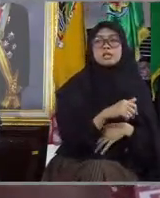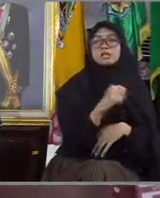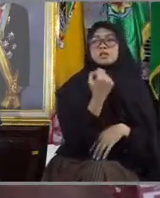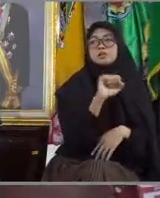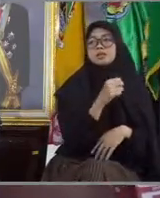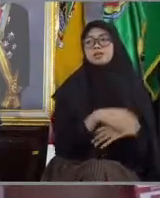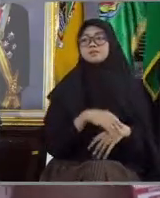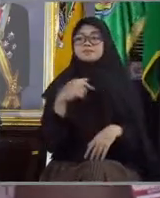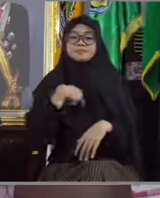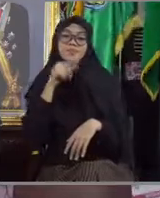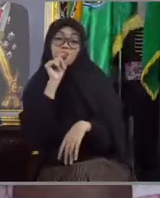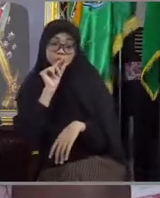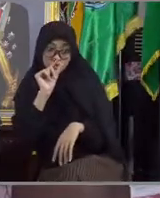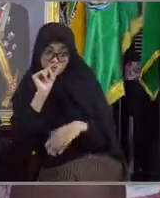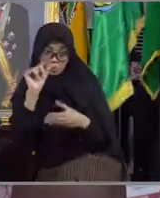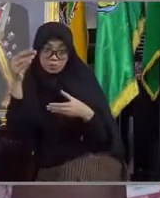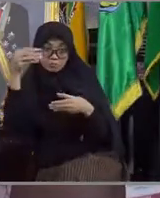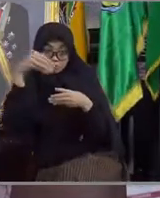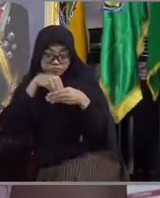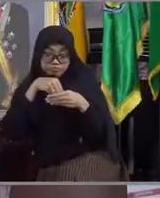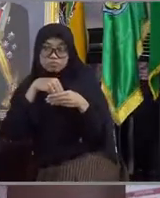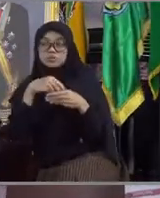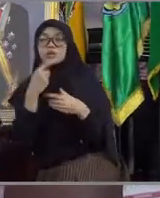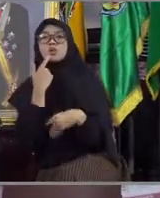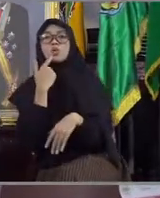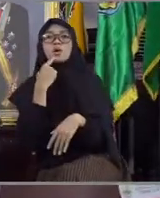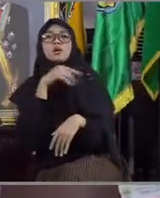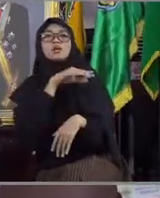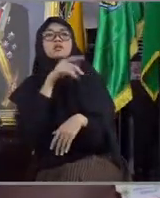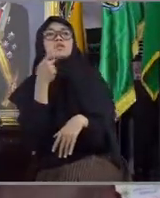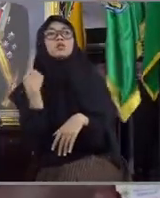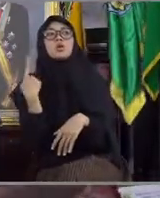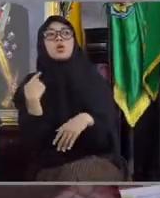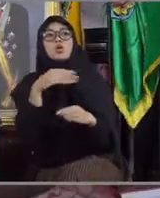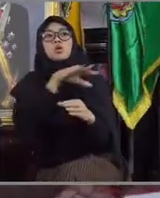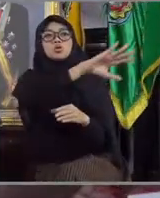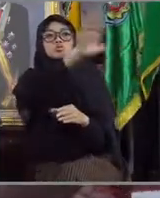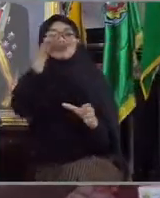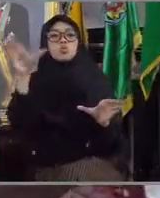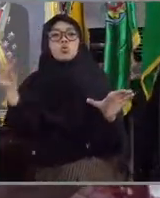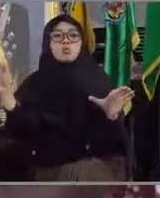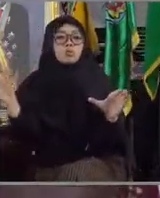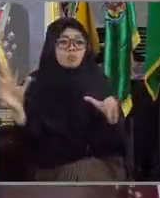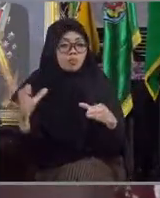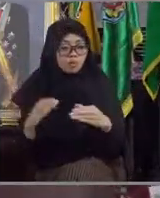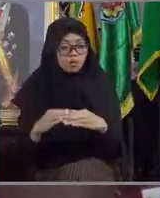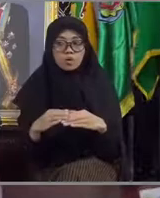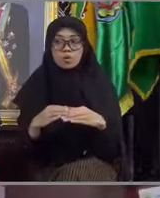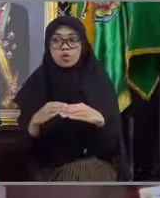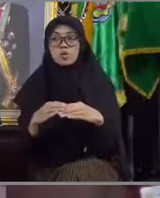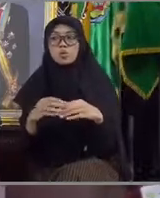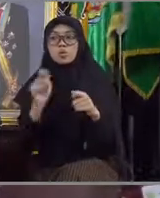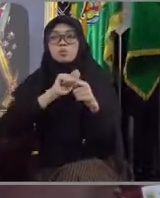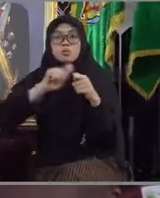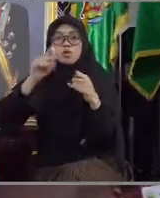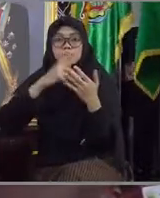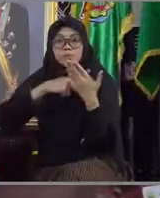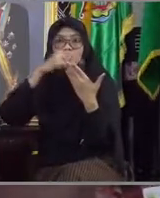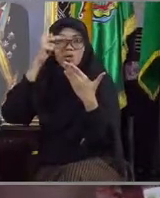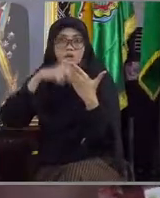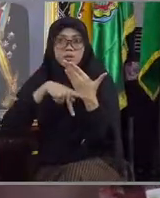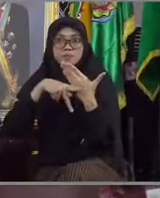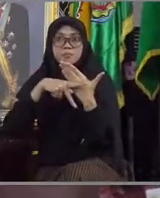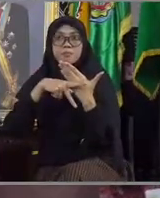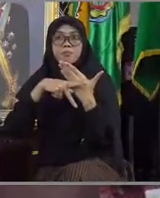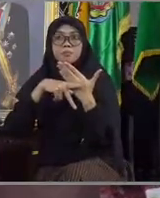ya. Usul ya. Yeah. Coba jenengan kumpulkan semuanya, Mas. Kumpulkan, buatlah program. Pasti